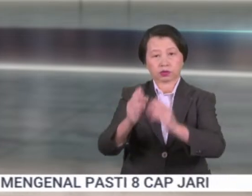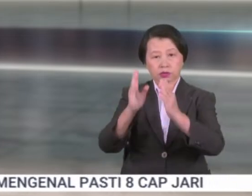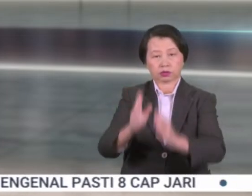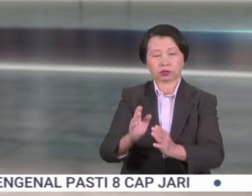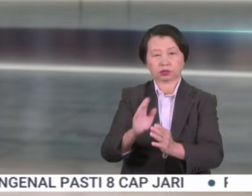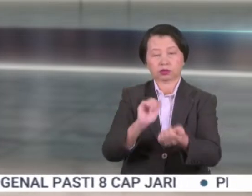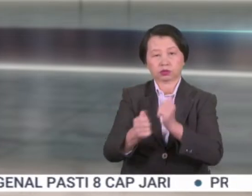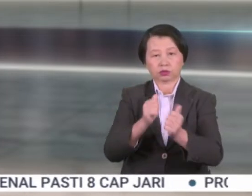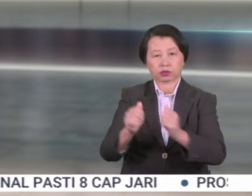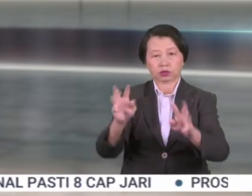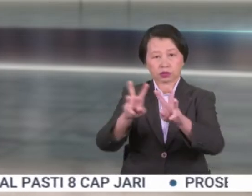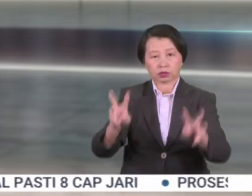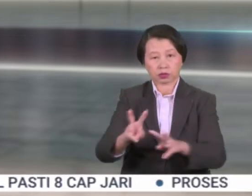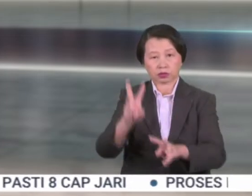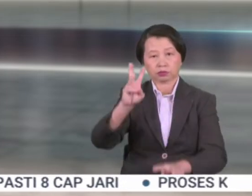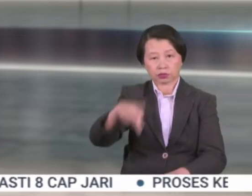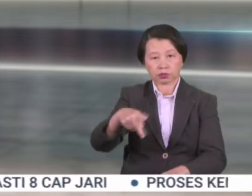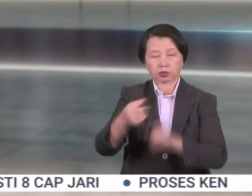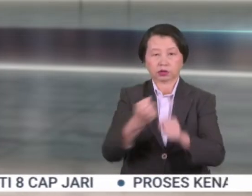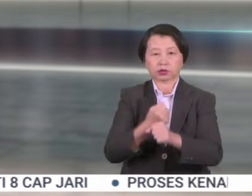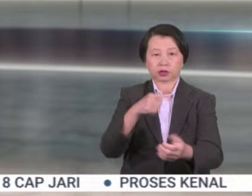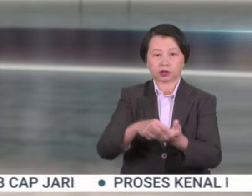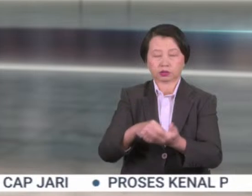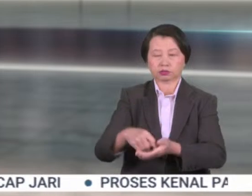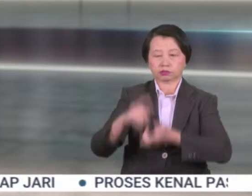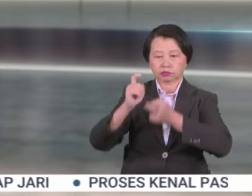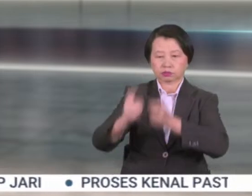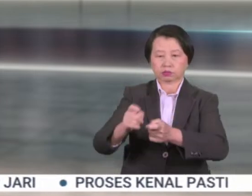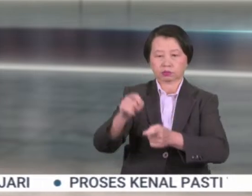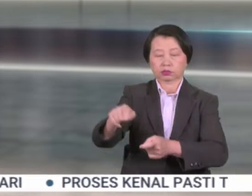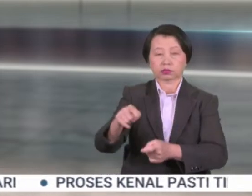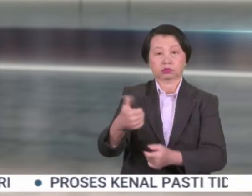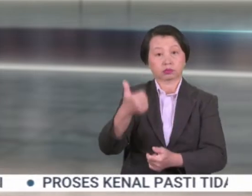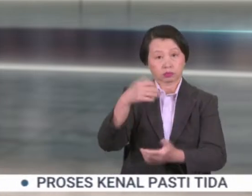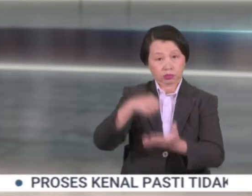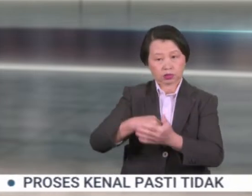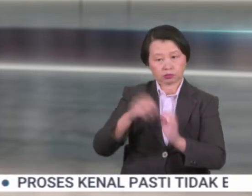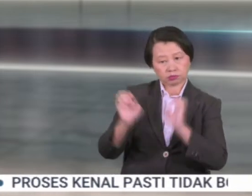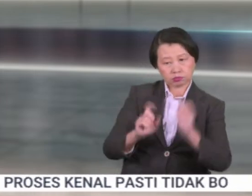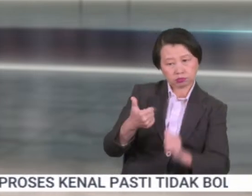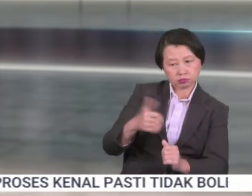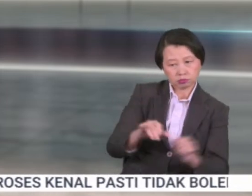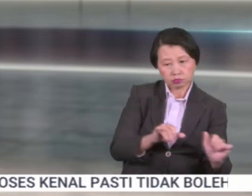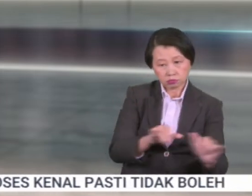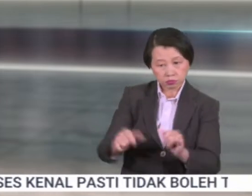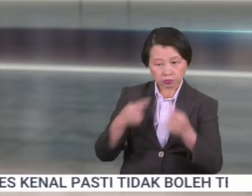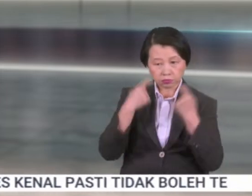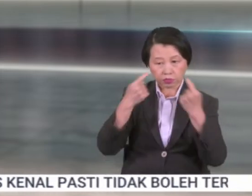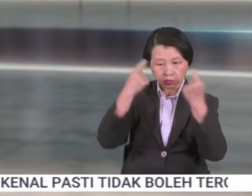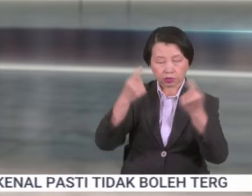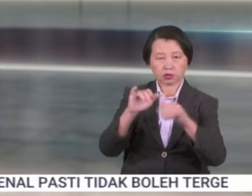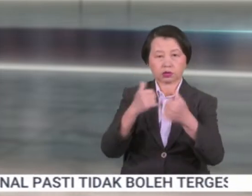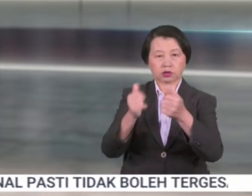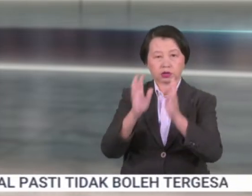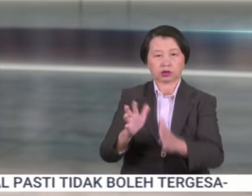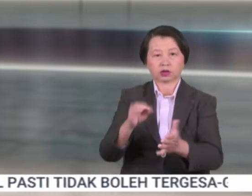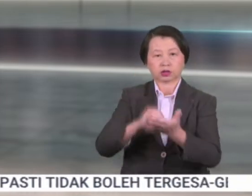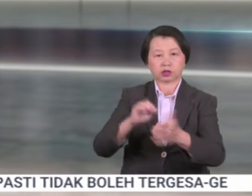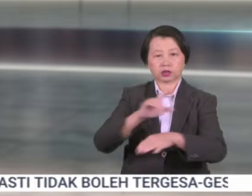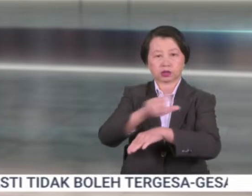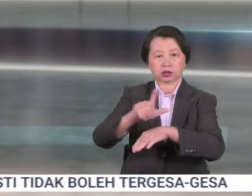sukan wilayah Persekutuan tahun ini anugerah itu menjadi satu mekanisme dalam menilai dan mengukur pencapaian badan sukan di